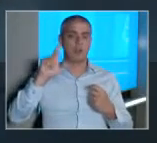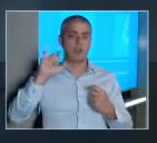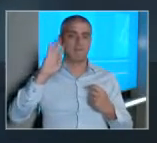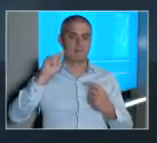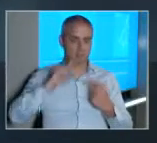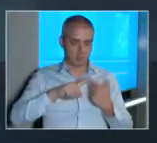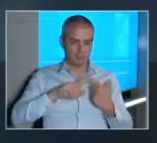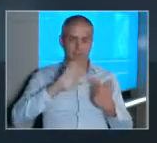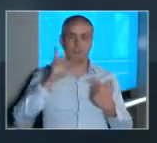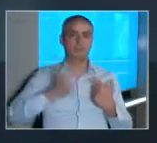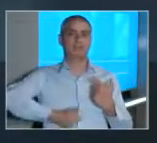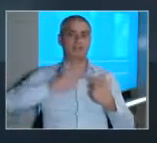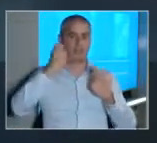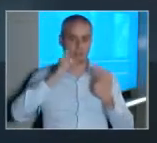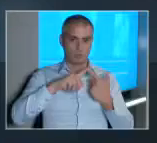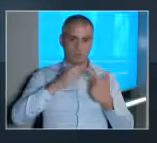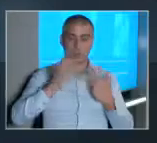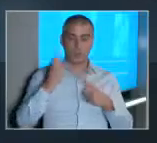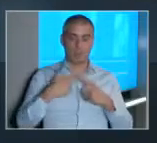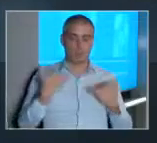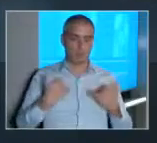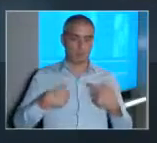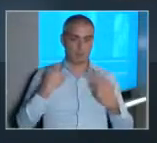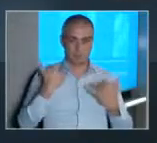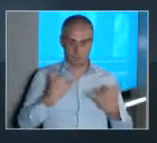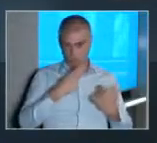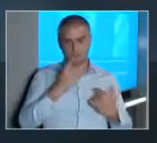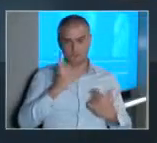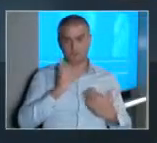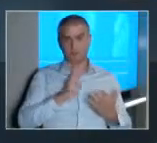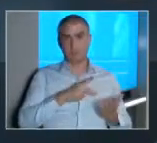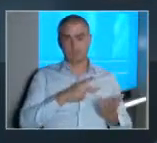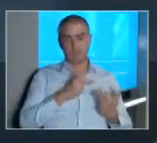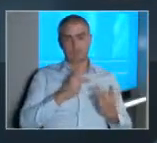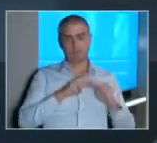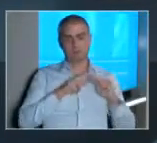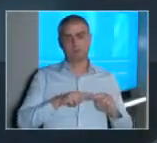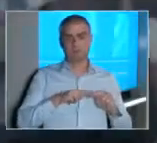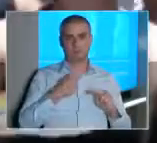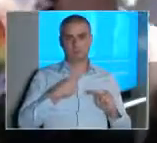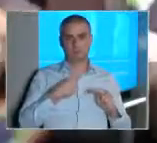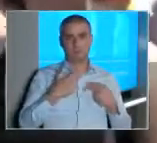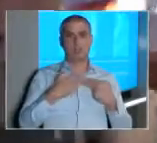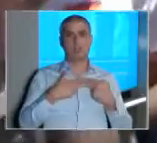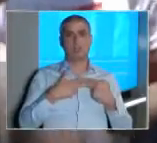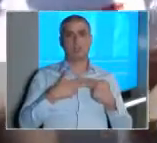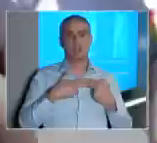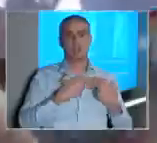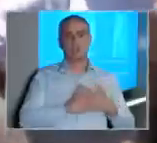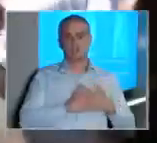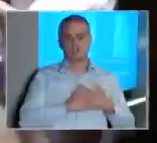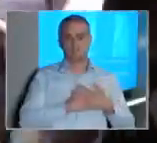דרך כל שרי החינוך עד השר הנוכחי, ראו לנכון להשאיר אותנו קרוב קרוב